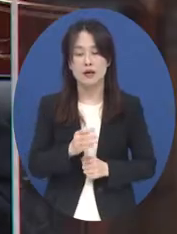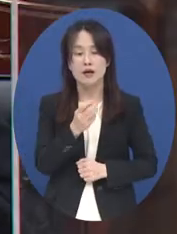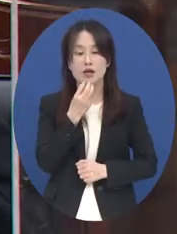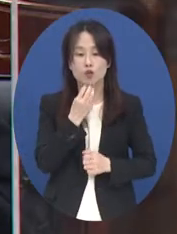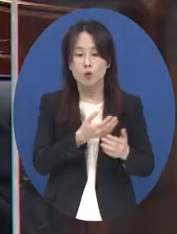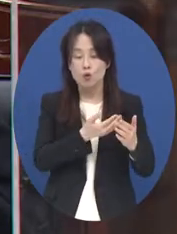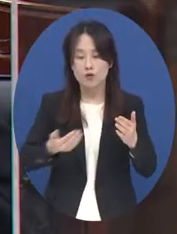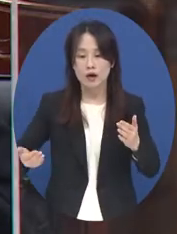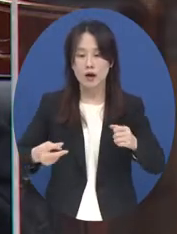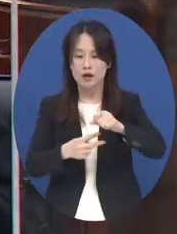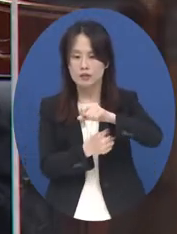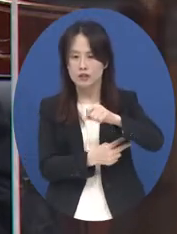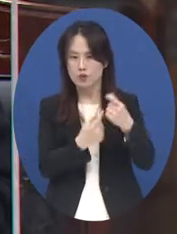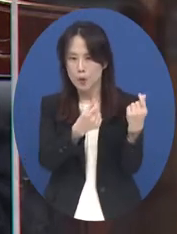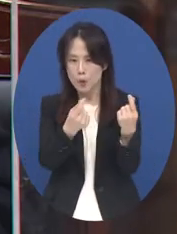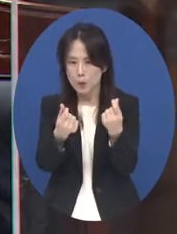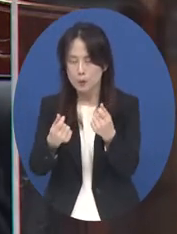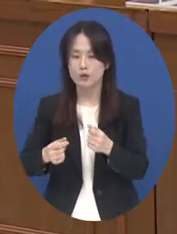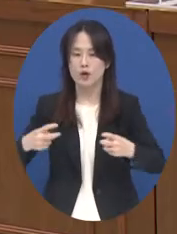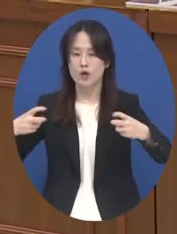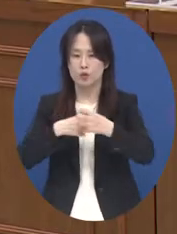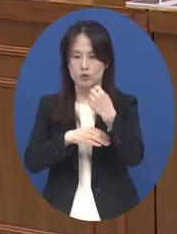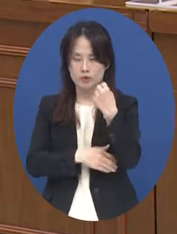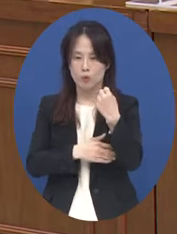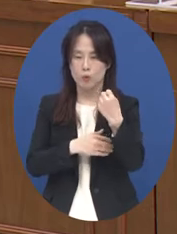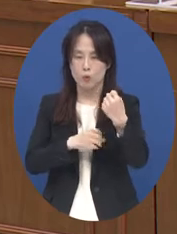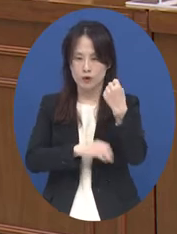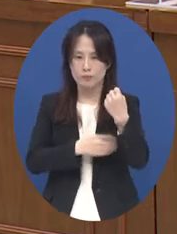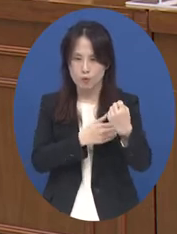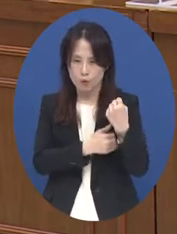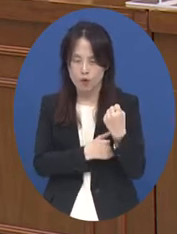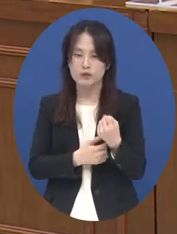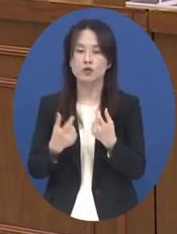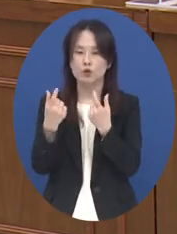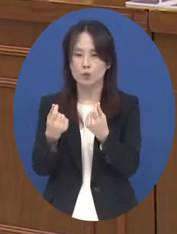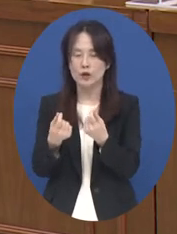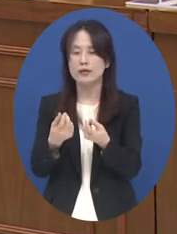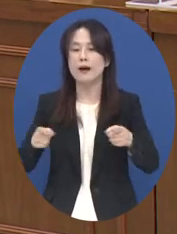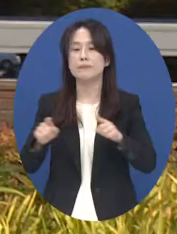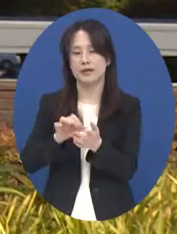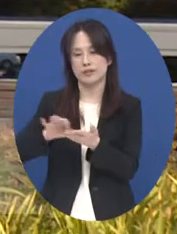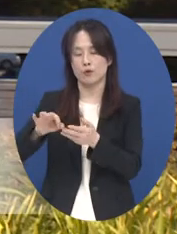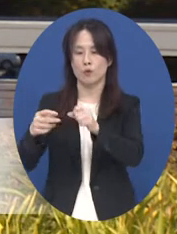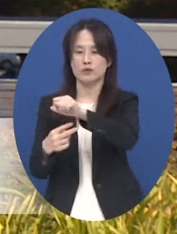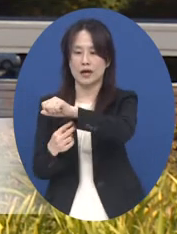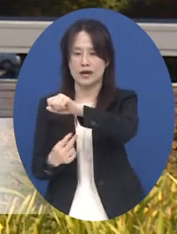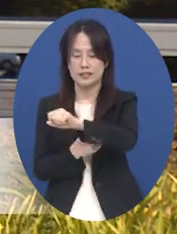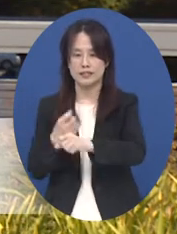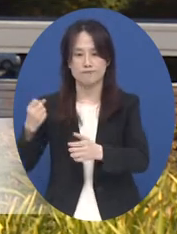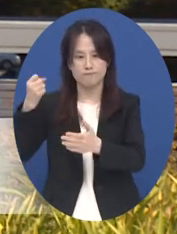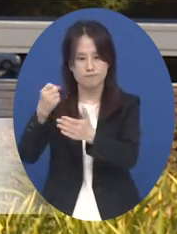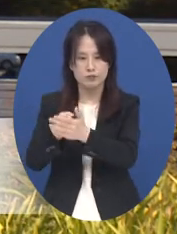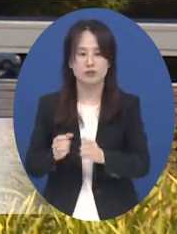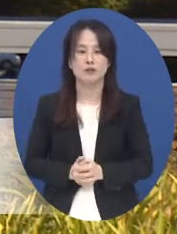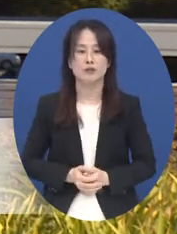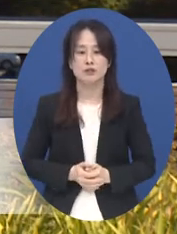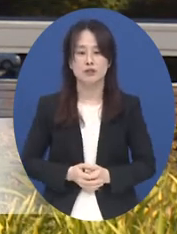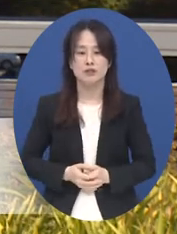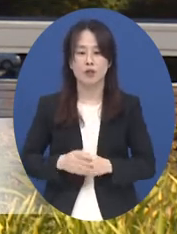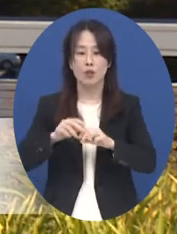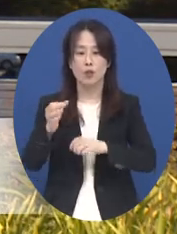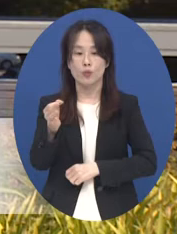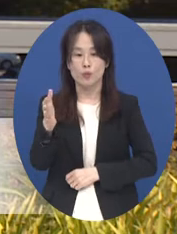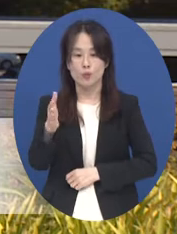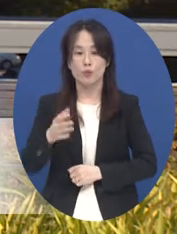한강다리와 동일하게 교통기본권 보장을 위한 필수적 공공재라는 판단입니다. 경기도에서는 이 같은 무료 공익처분을